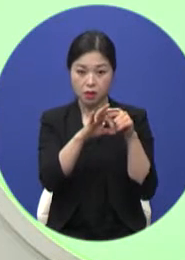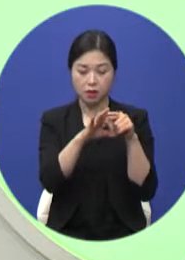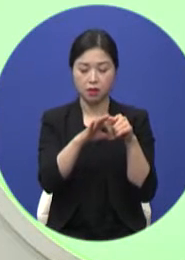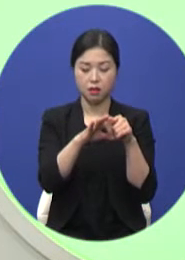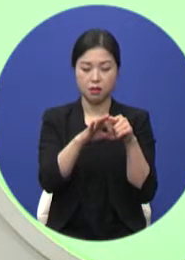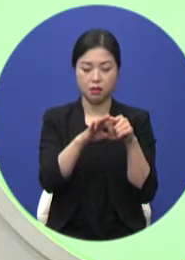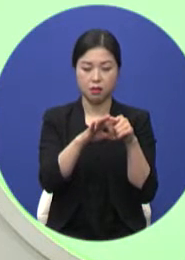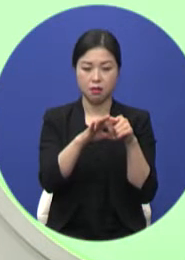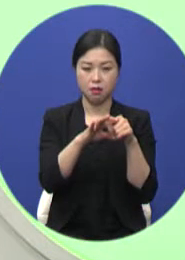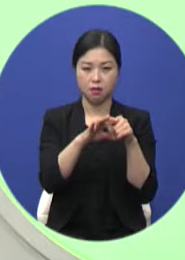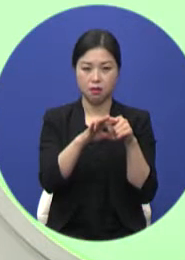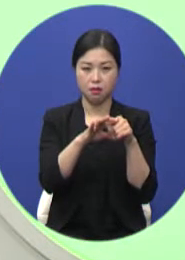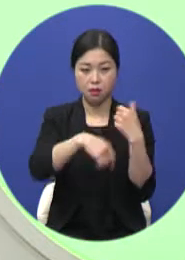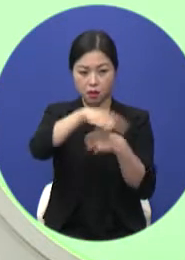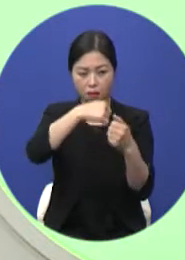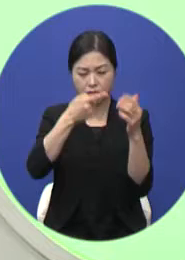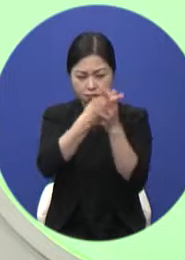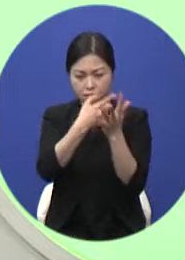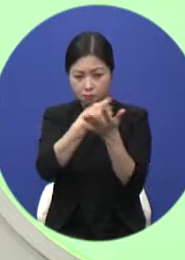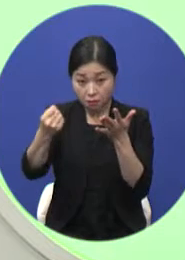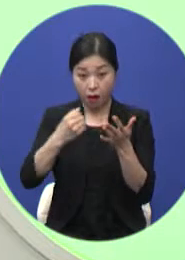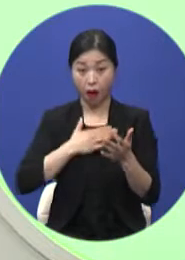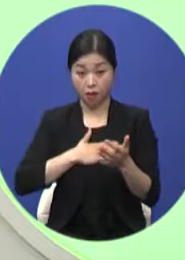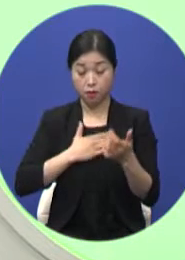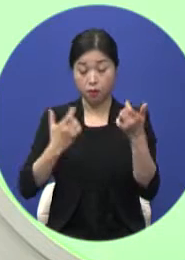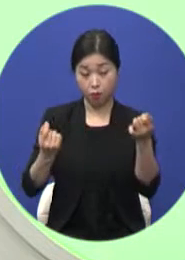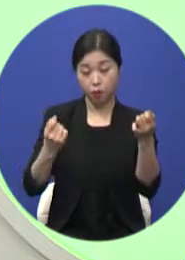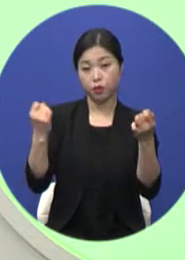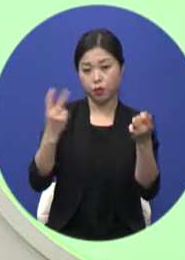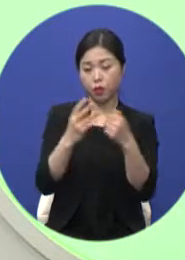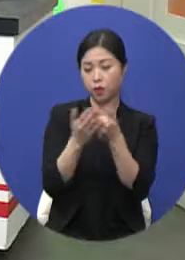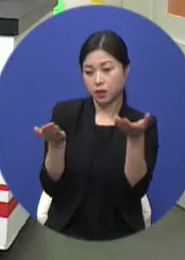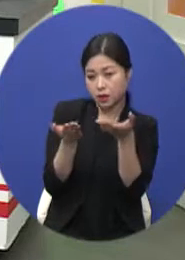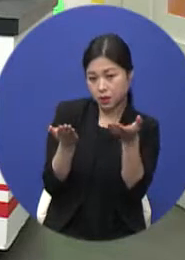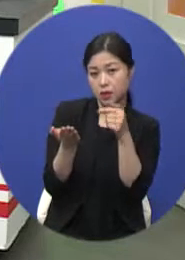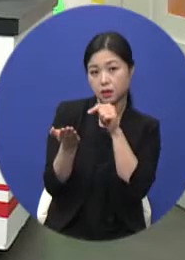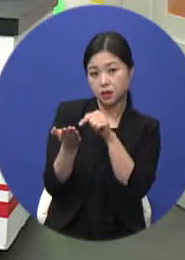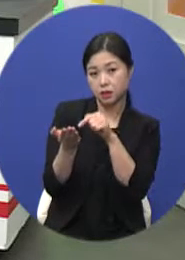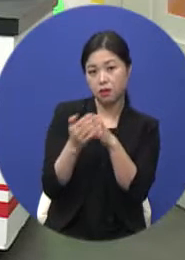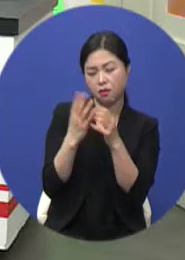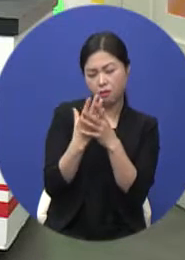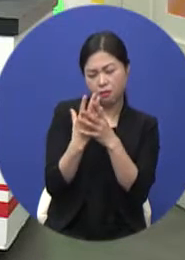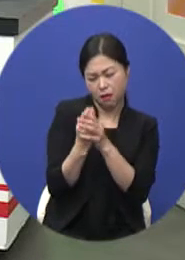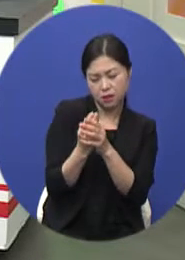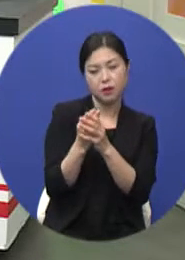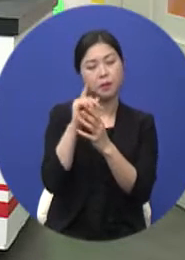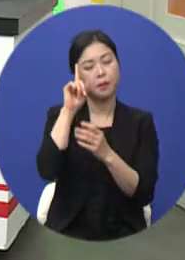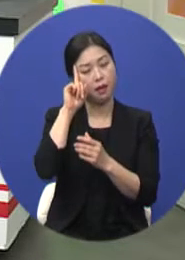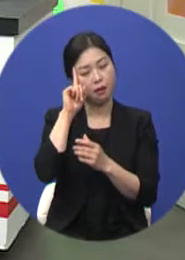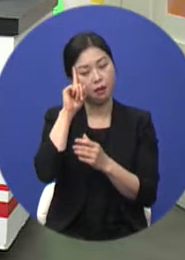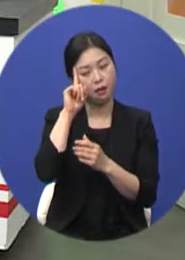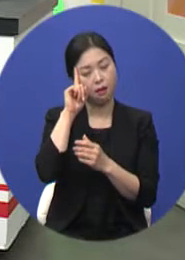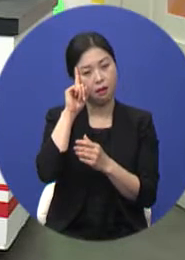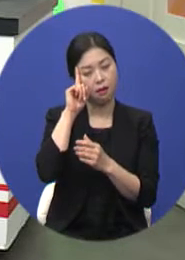됐고 또 일 처리를 본인이 그렇게 완벽할 정도로